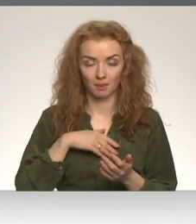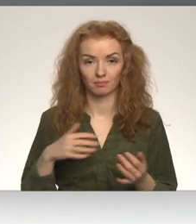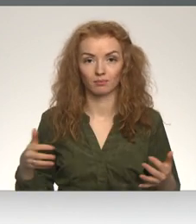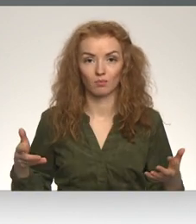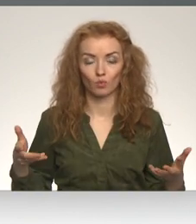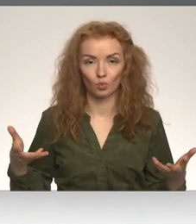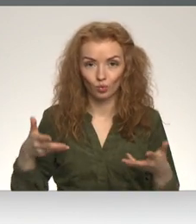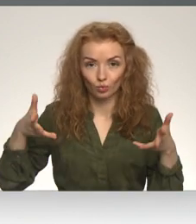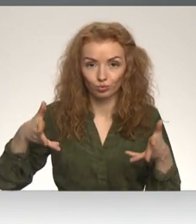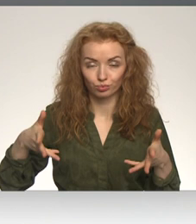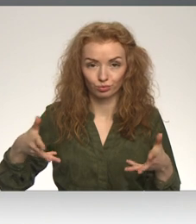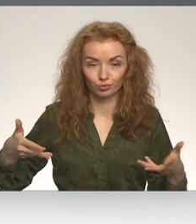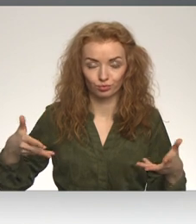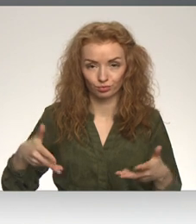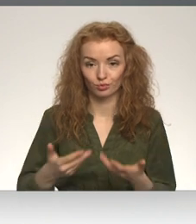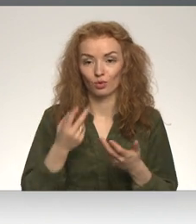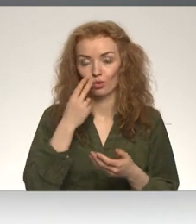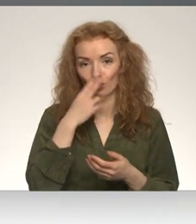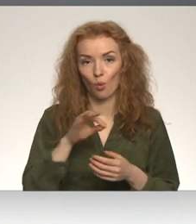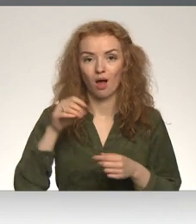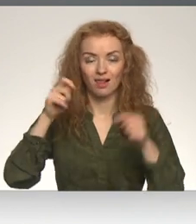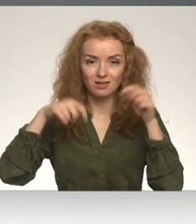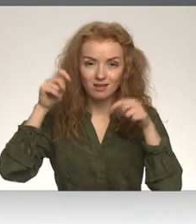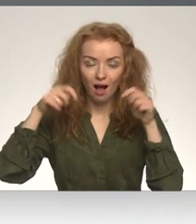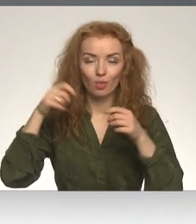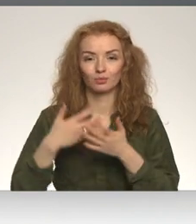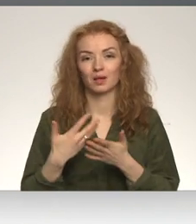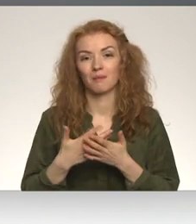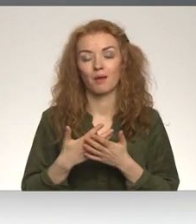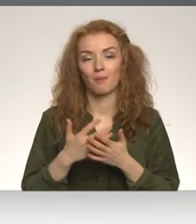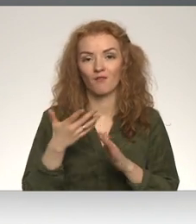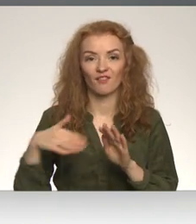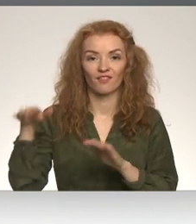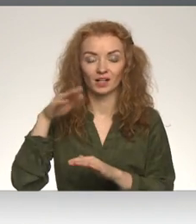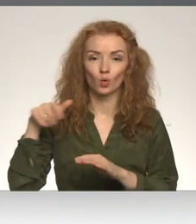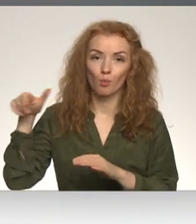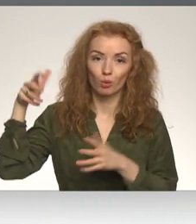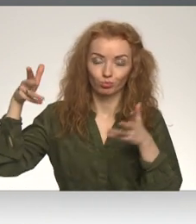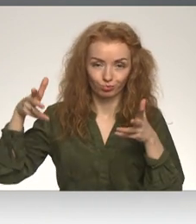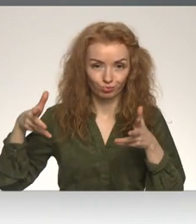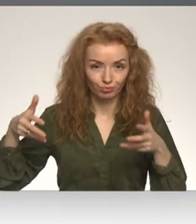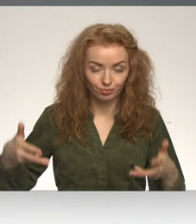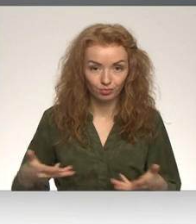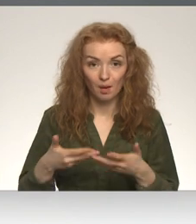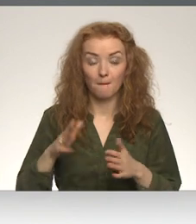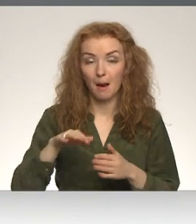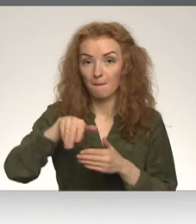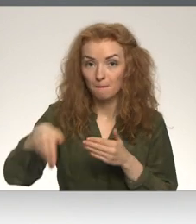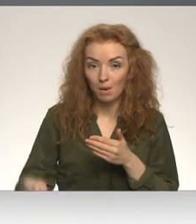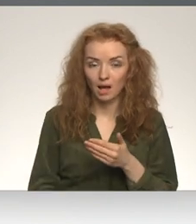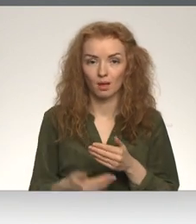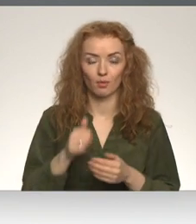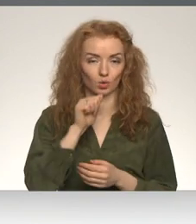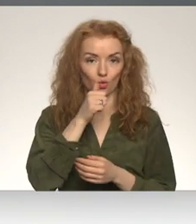ir infiltrējušies augstnē, no, piemēram, no nokrišņiem vai no virszemes ūdeņiem. Par pazemes ūdeņiem jau